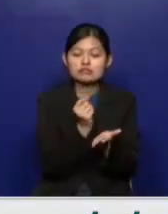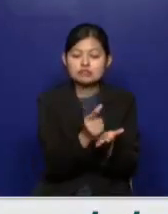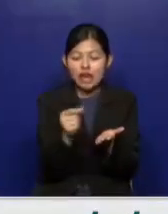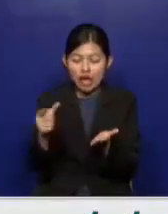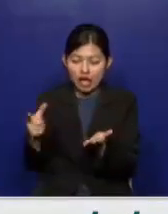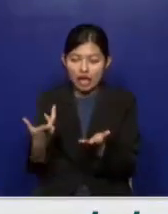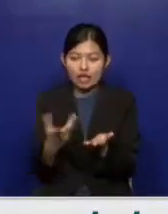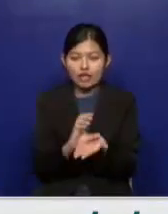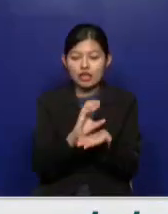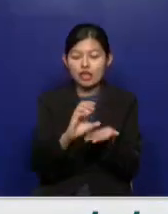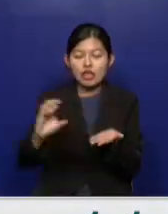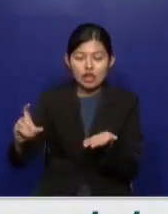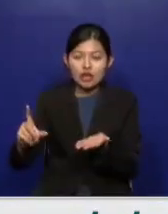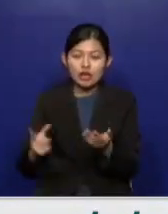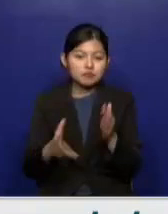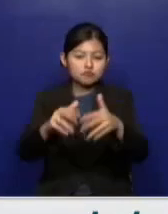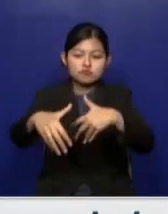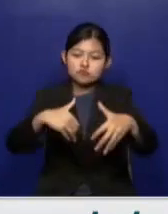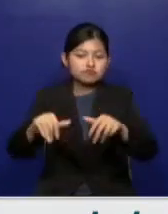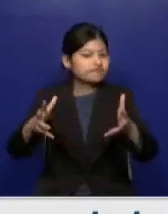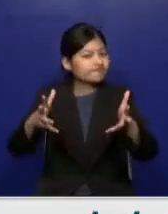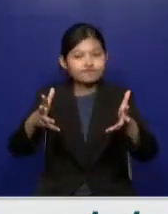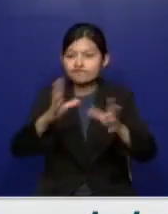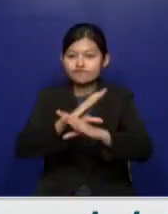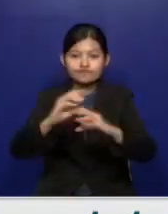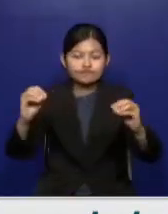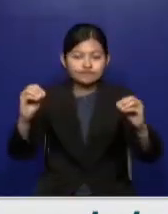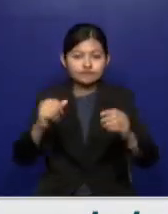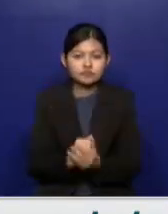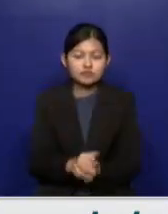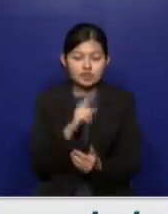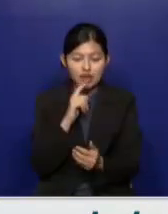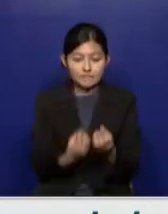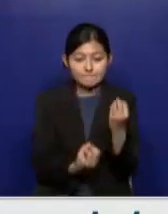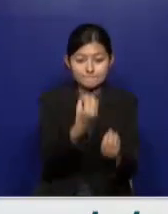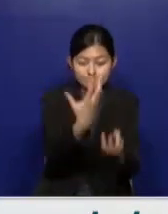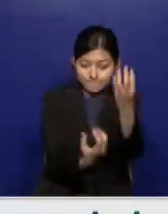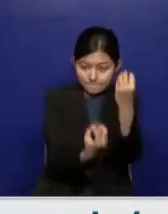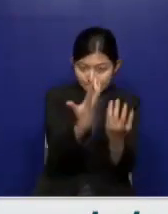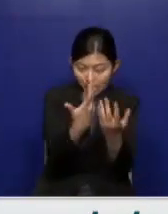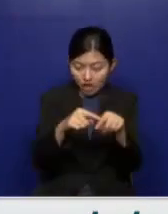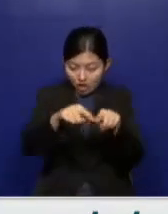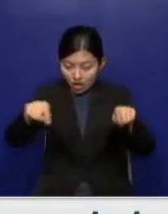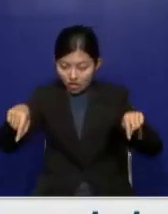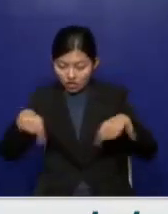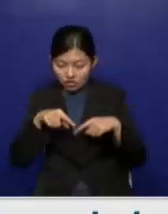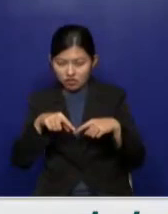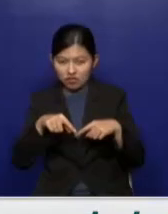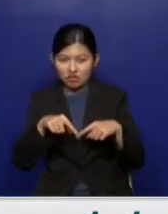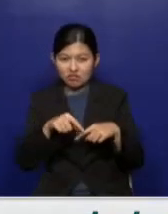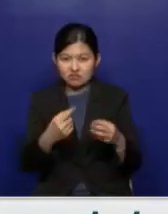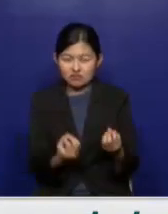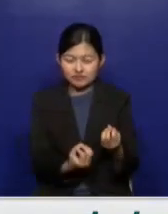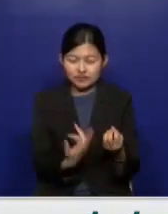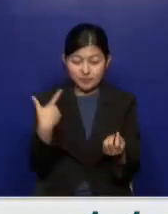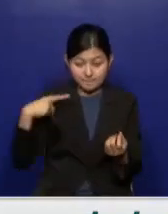ประชาชนเลยนะครับสองจังหวัดที่อยู่ในพื้นที่เขตป่ารอยต่อภาคตะวันออกเนี่ยก็ได้รับประโย